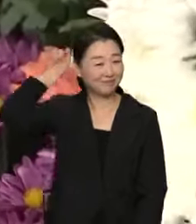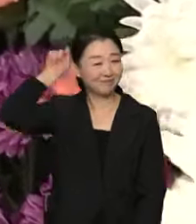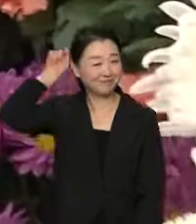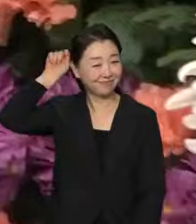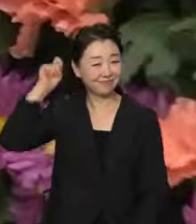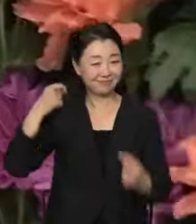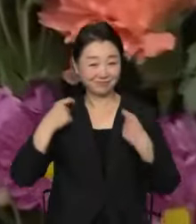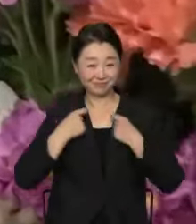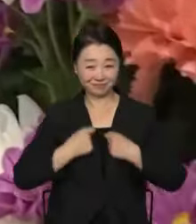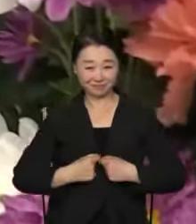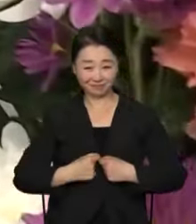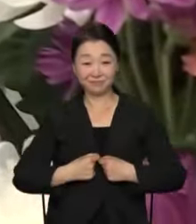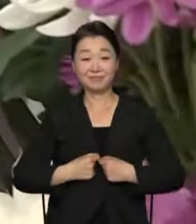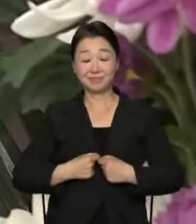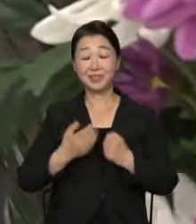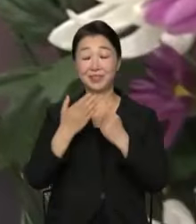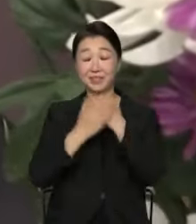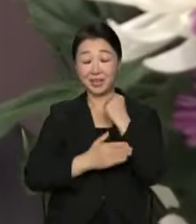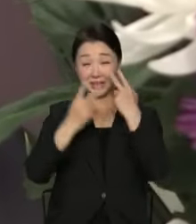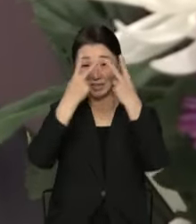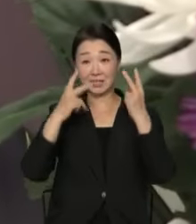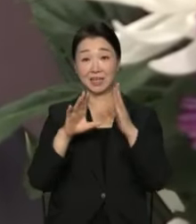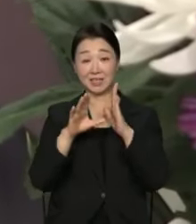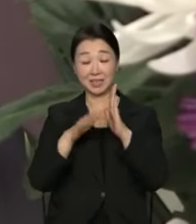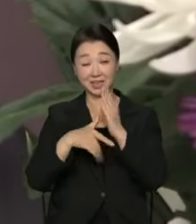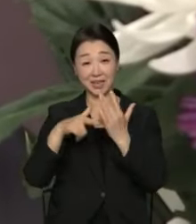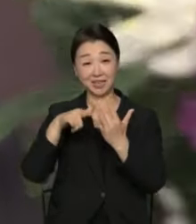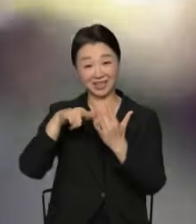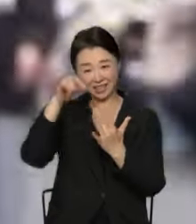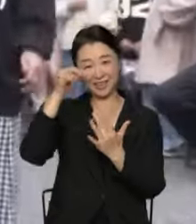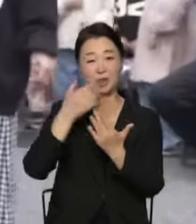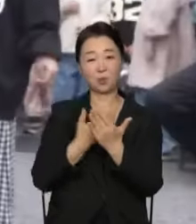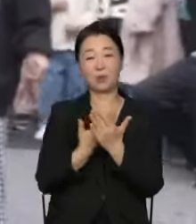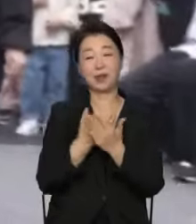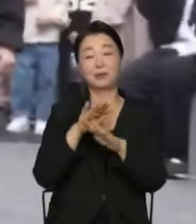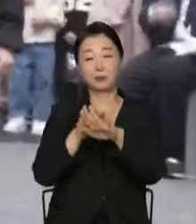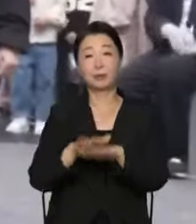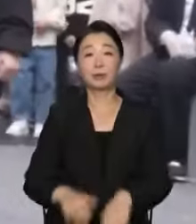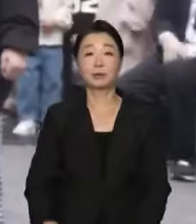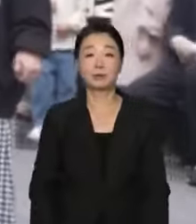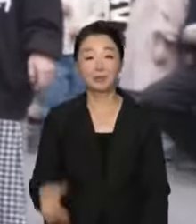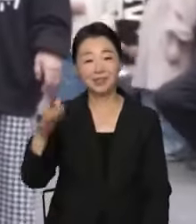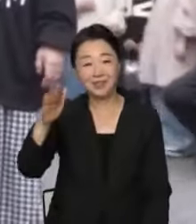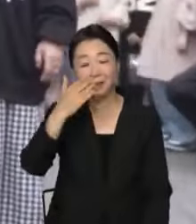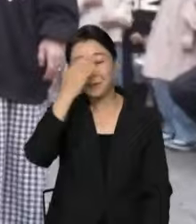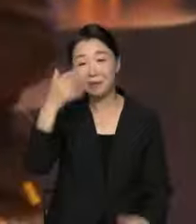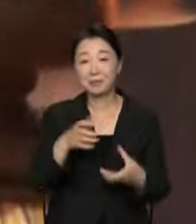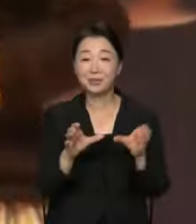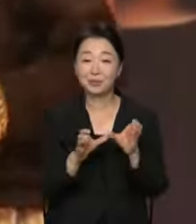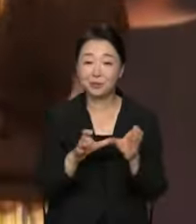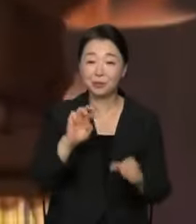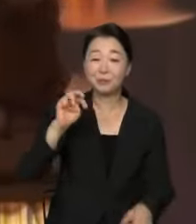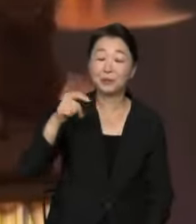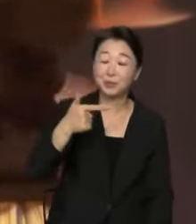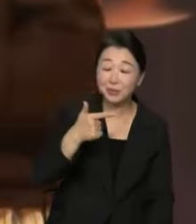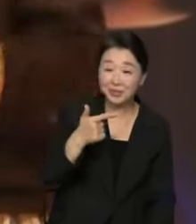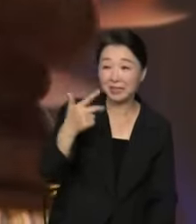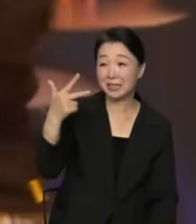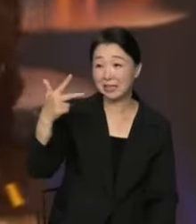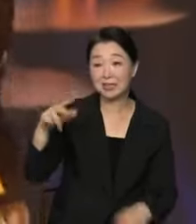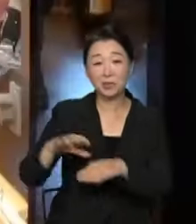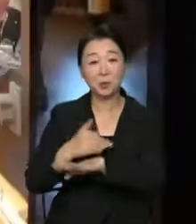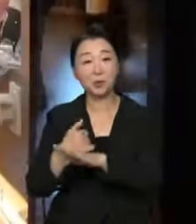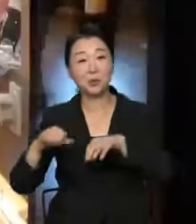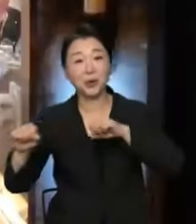사진. 장례식장 앞에 놓아달라 직접 골라뒀습니다. 랩하는 할머니 그룹 순이와 칠공주로 활동한 지난